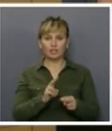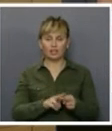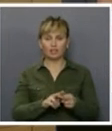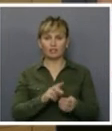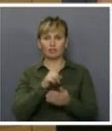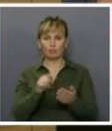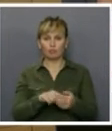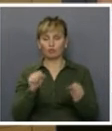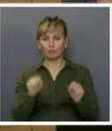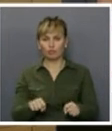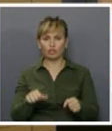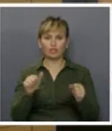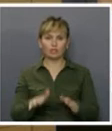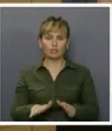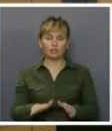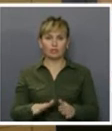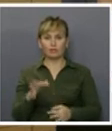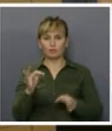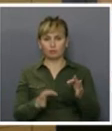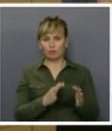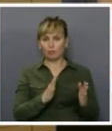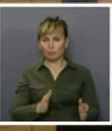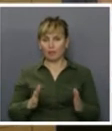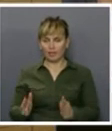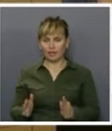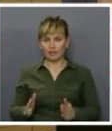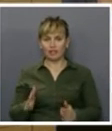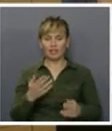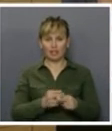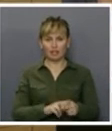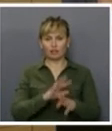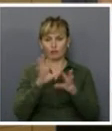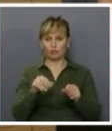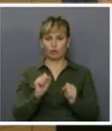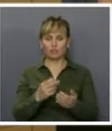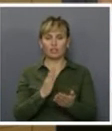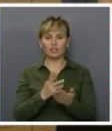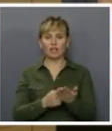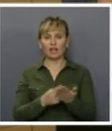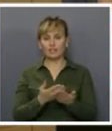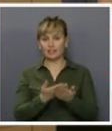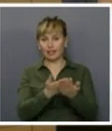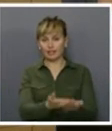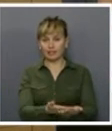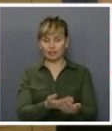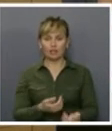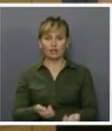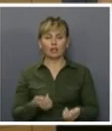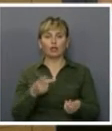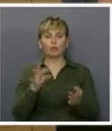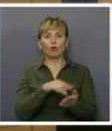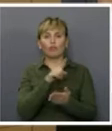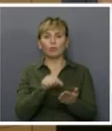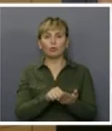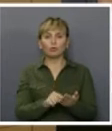все эти вопросы можно решать, пожалуйста, в судебном порядке. То есть как бы эти вещи доказуемы, да? То есть насилие, не насилие. Просто вопрос в том,